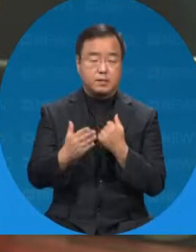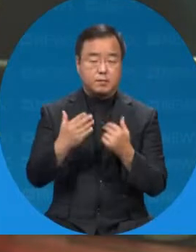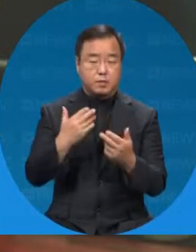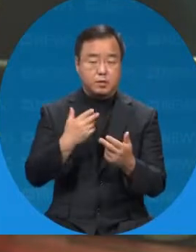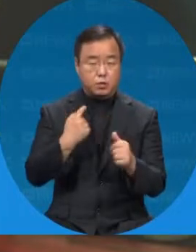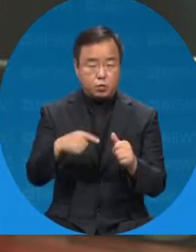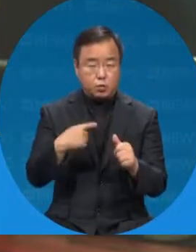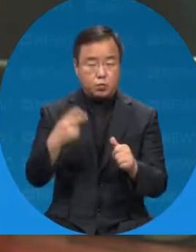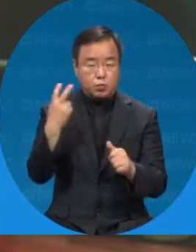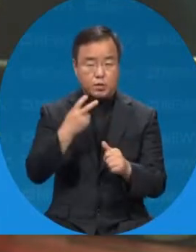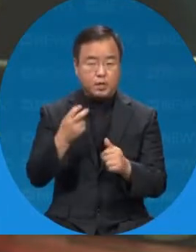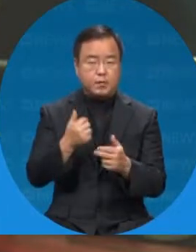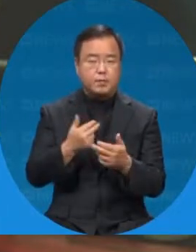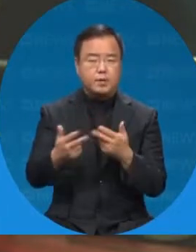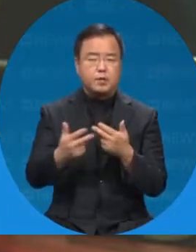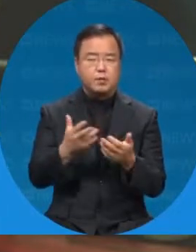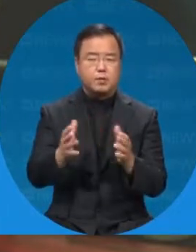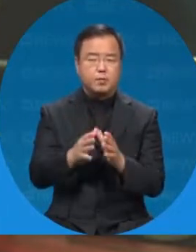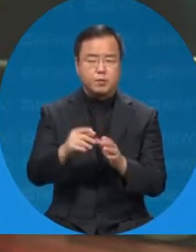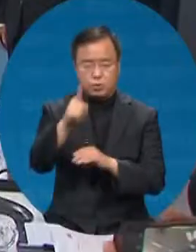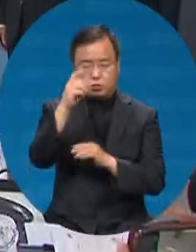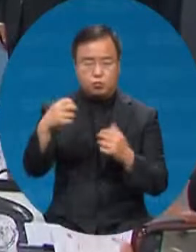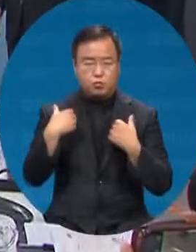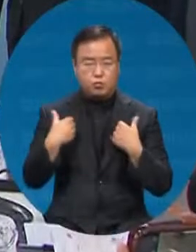나옵니다 최희영 기자입니다